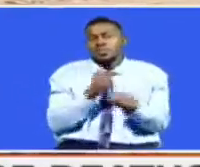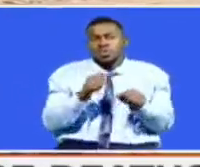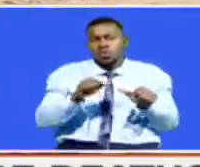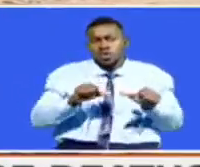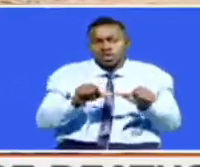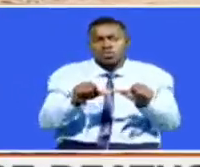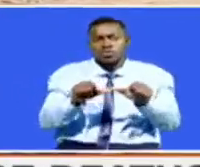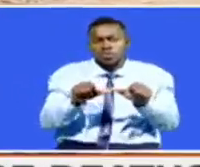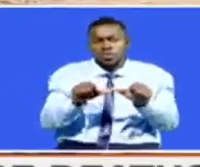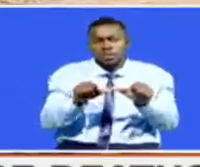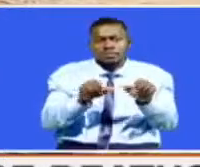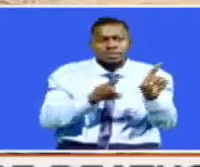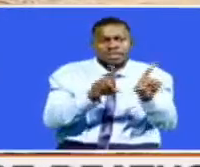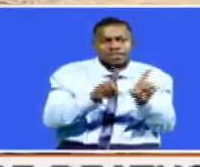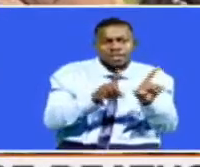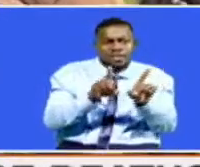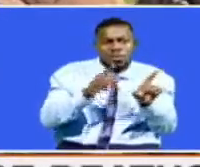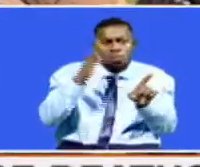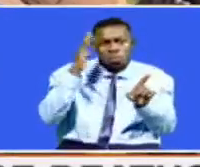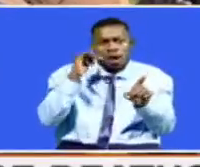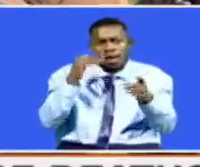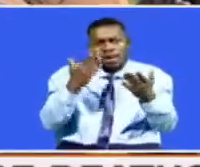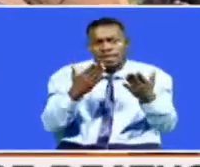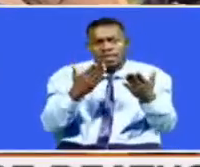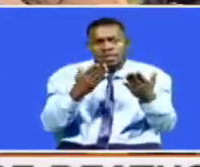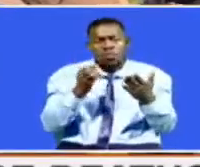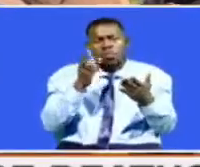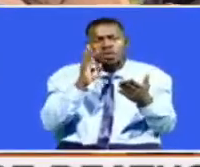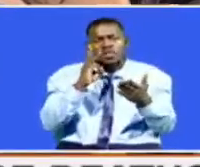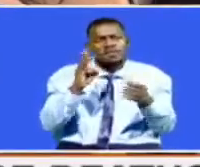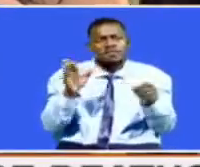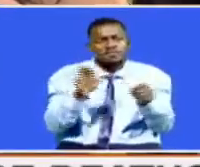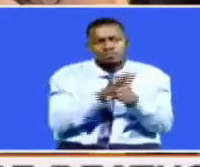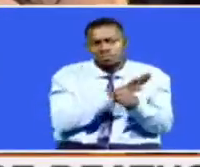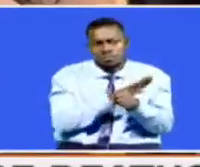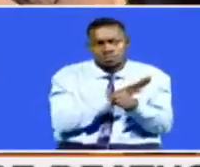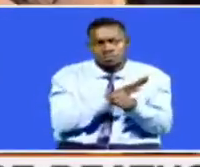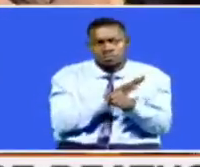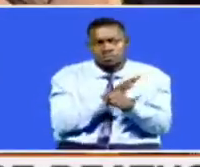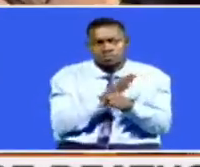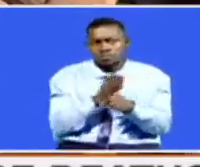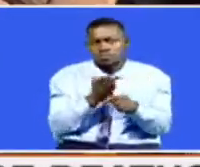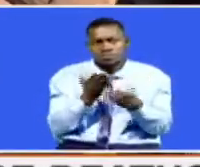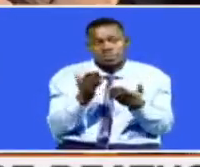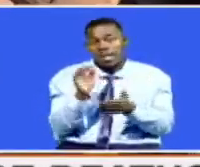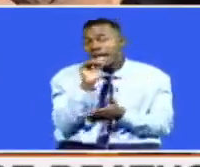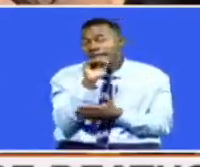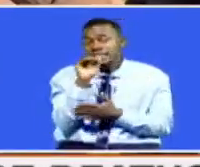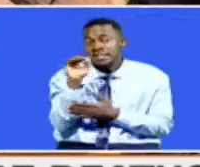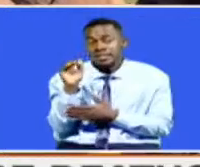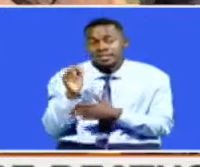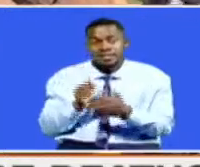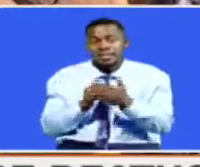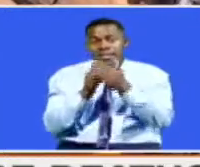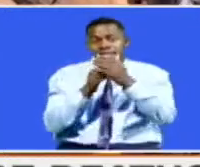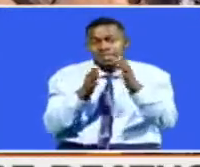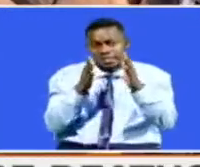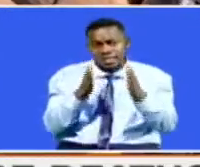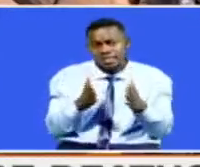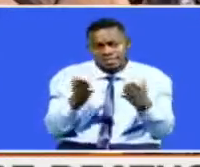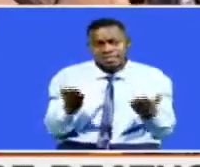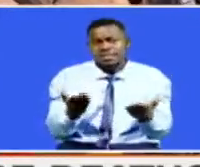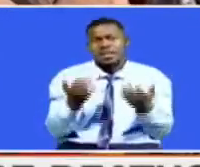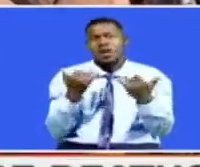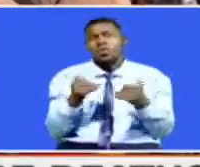Sasa hii mtu siji tutafanya aje ndio. Tunateseka ni kama tuko nje ya Kenya. Viongozi wetu kura tulipiga.